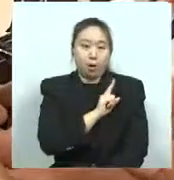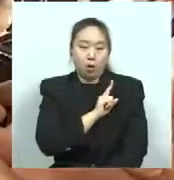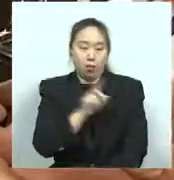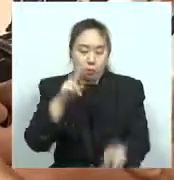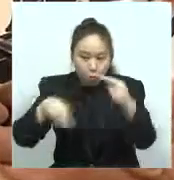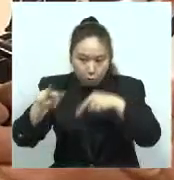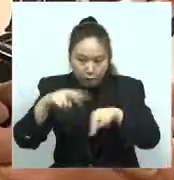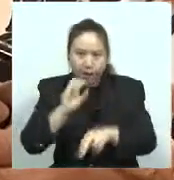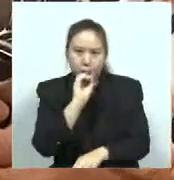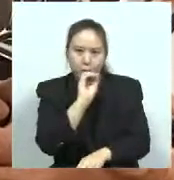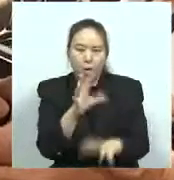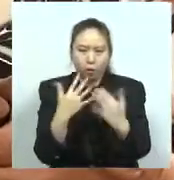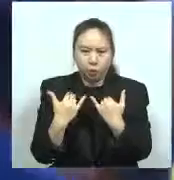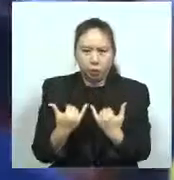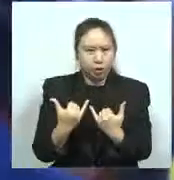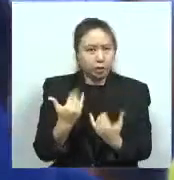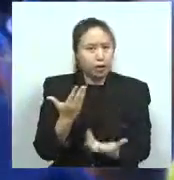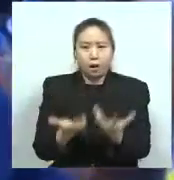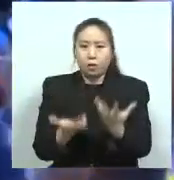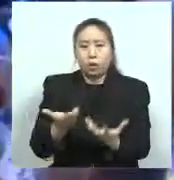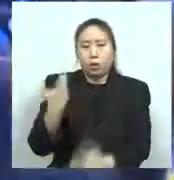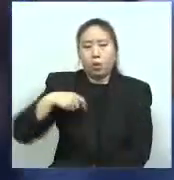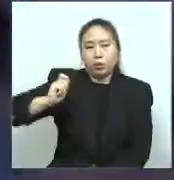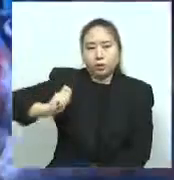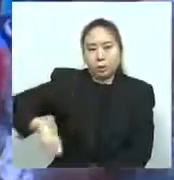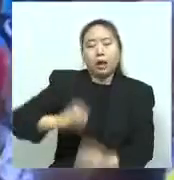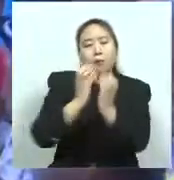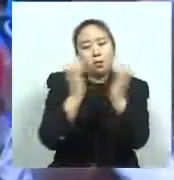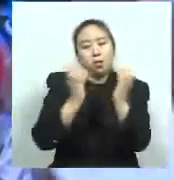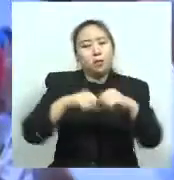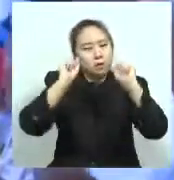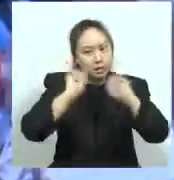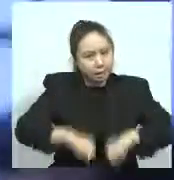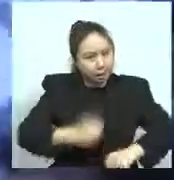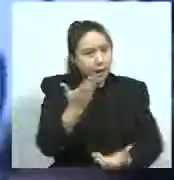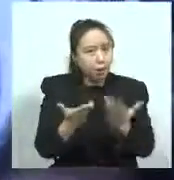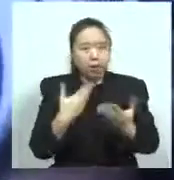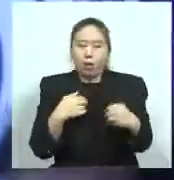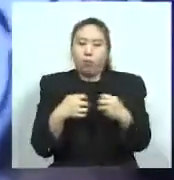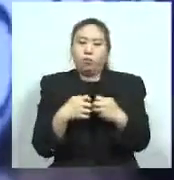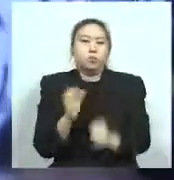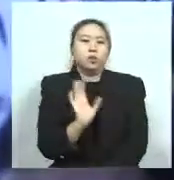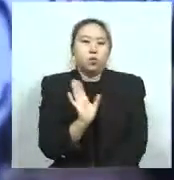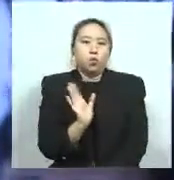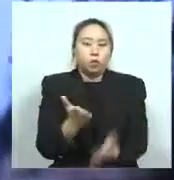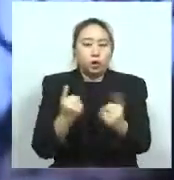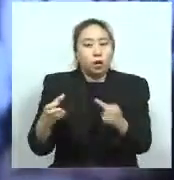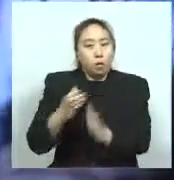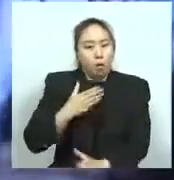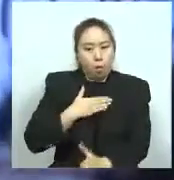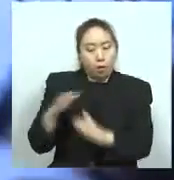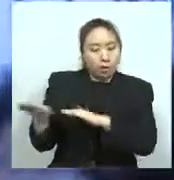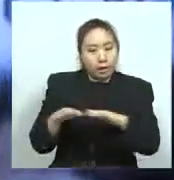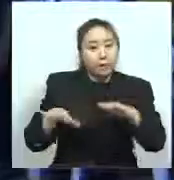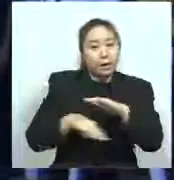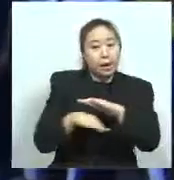ผยนะคะว่าเรื่องนี้ขึ้นอยู่กับการวินิจฉัยของศาลรัฐธรรมนูญจึงไม่ขอก้าวล่วงโดยทางพรรคได้เตรียมหลักฐานข้อ